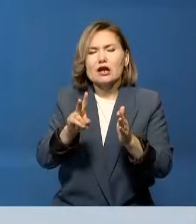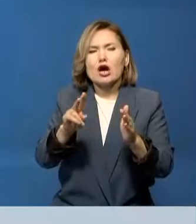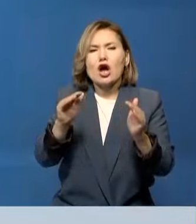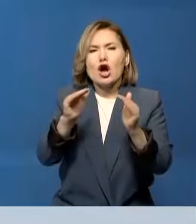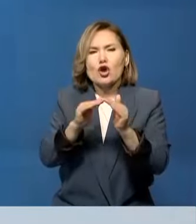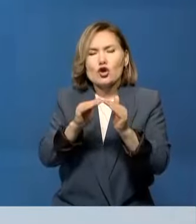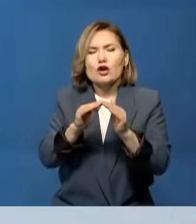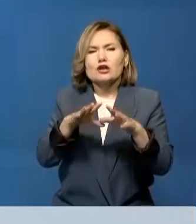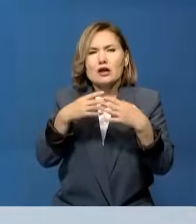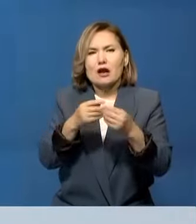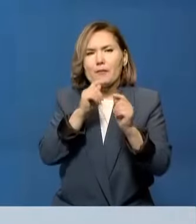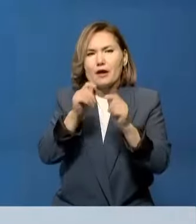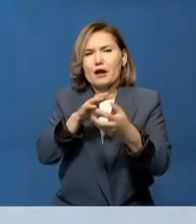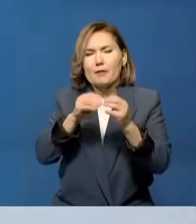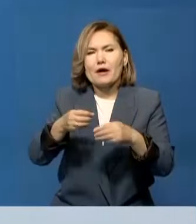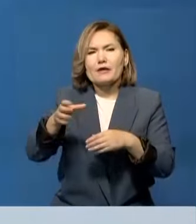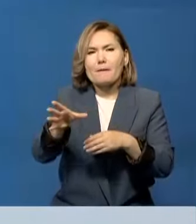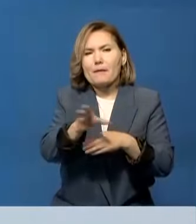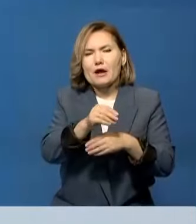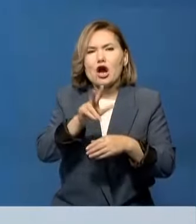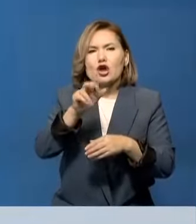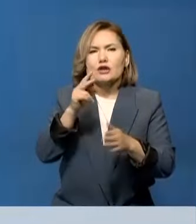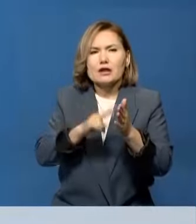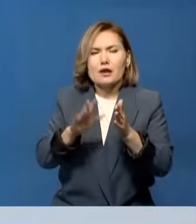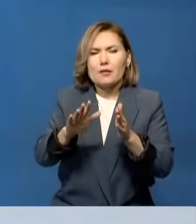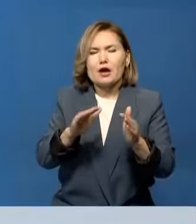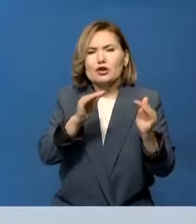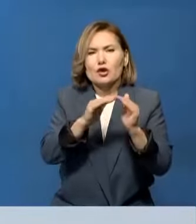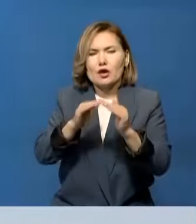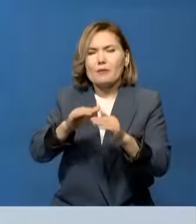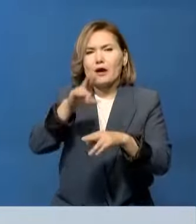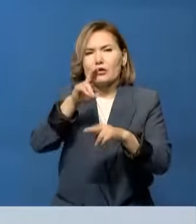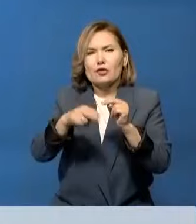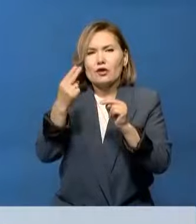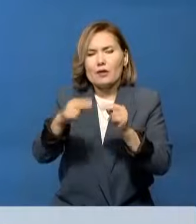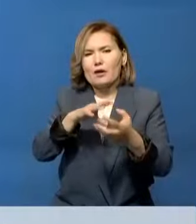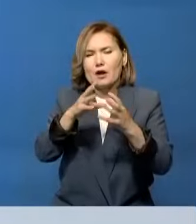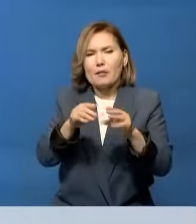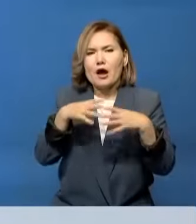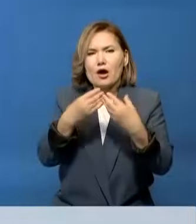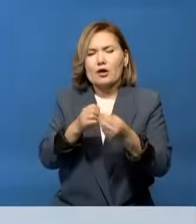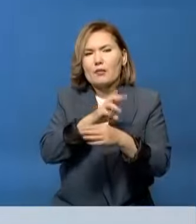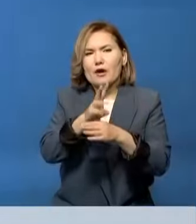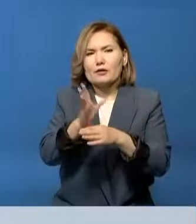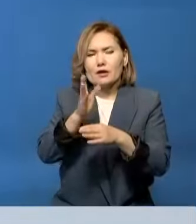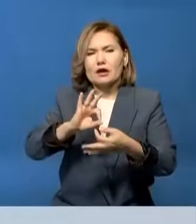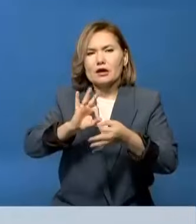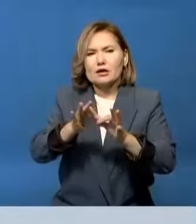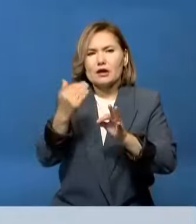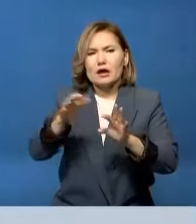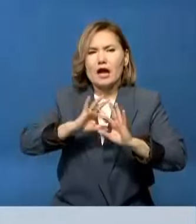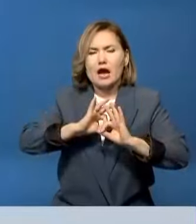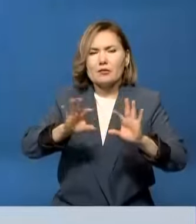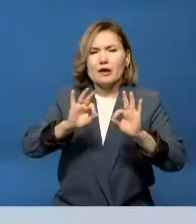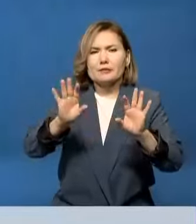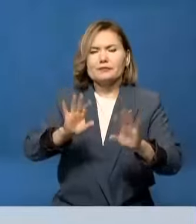Сөйтіп облыс орталығында салынып жатқан барлық 375 тұрғын үй уәде етілген мерзімде қолданысқа берілмек. Әріптесім Ерденбек